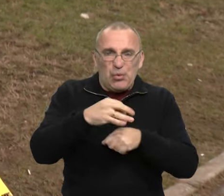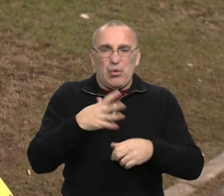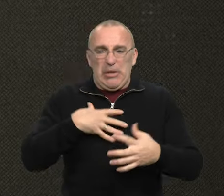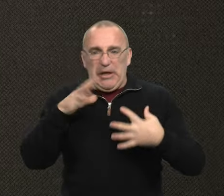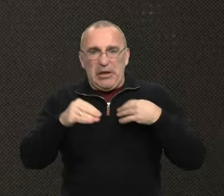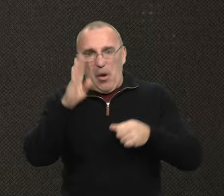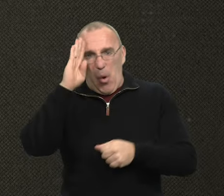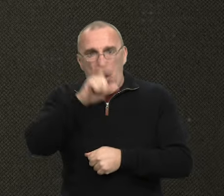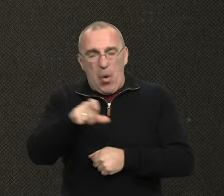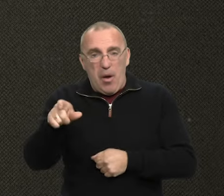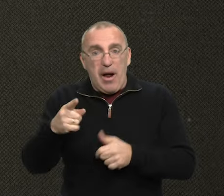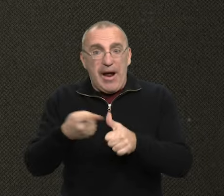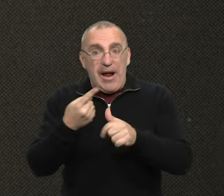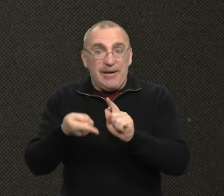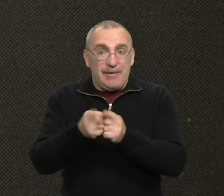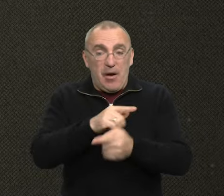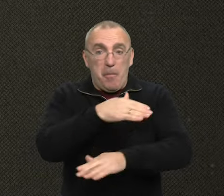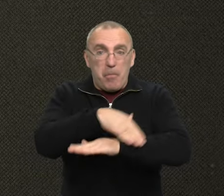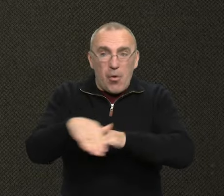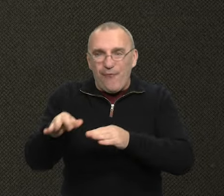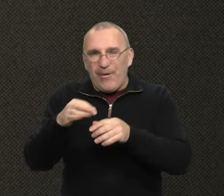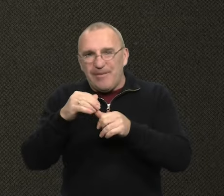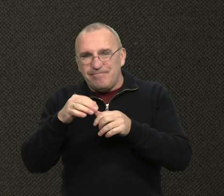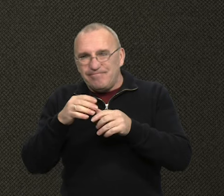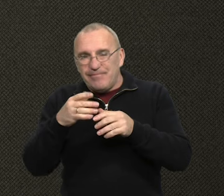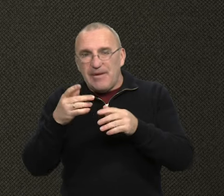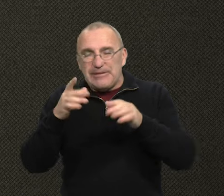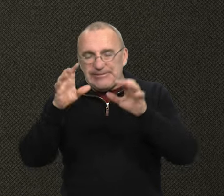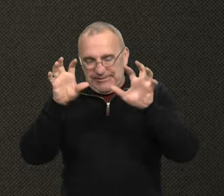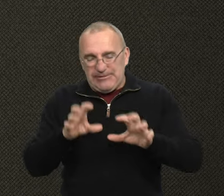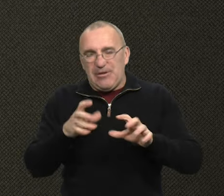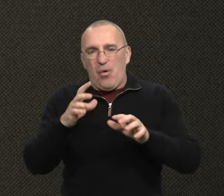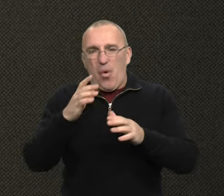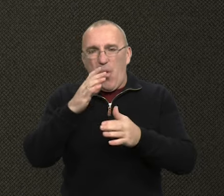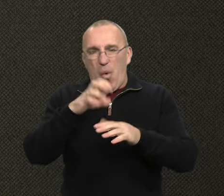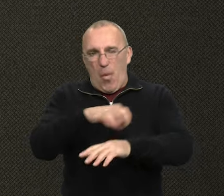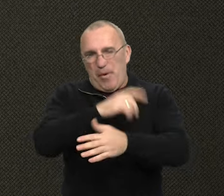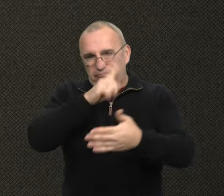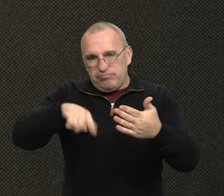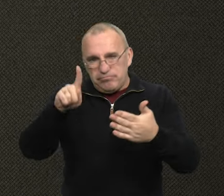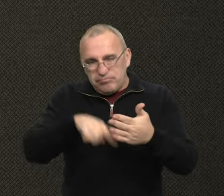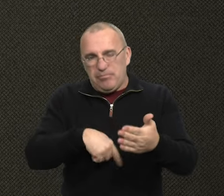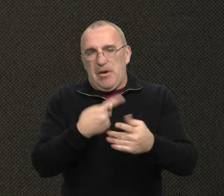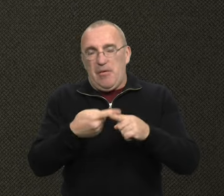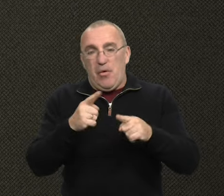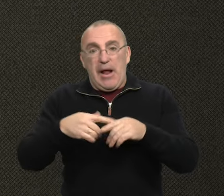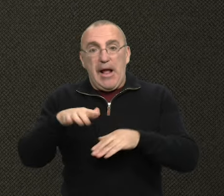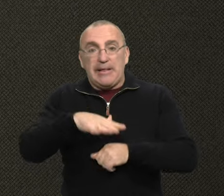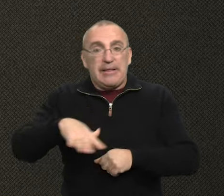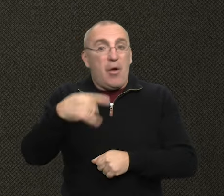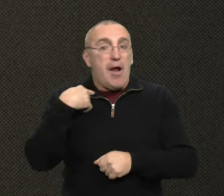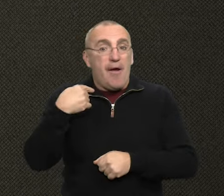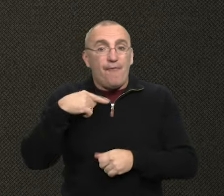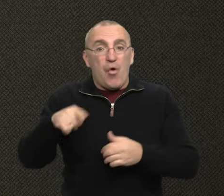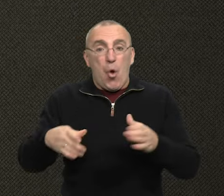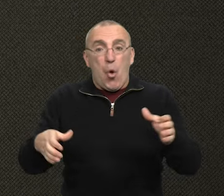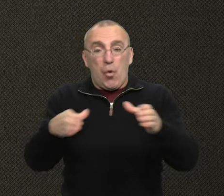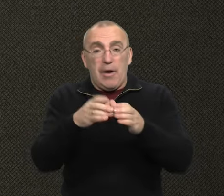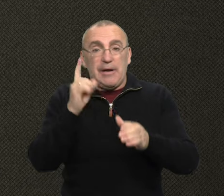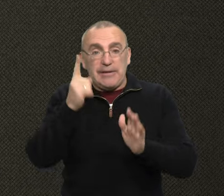наших хлопців перейменування вулиці провулків відбувається згідно з законами про декомунізацію і деколонізацію на території кропивницької